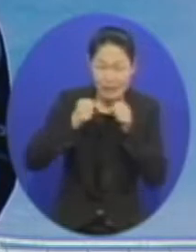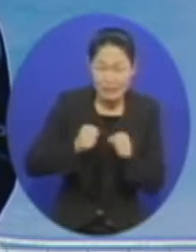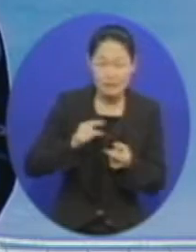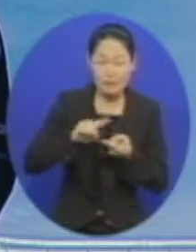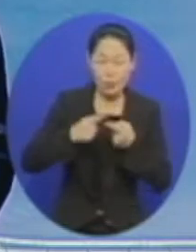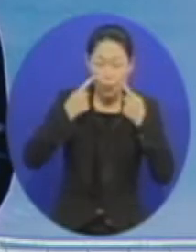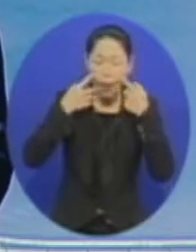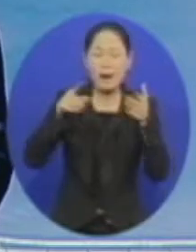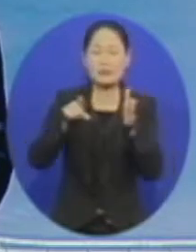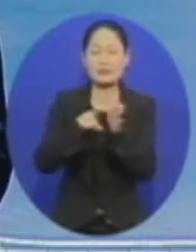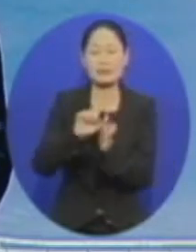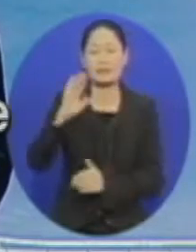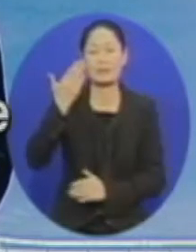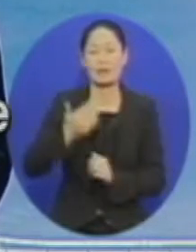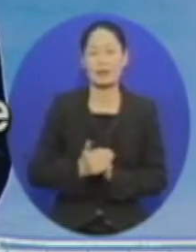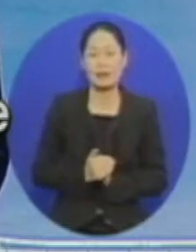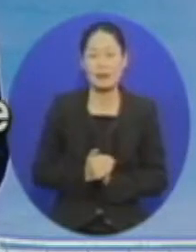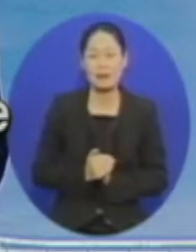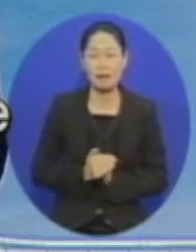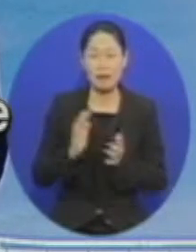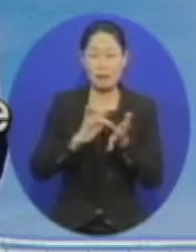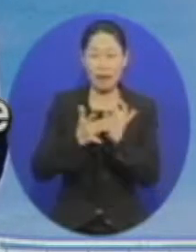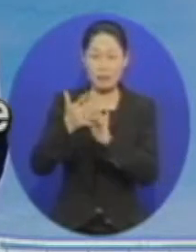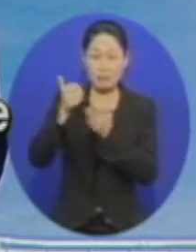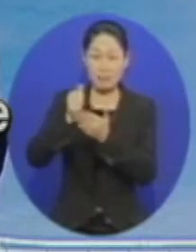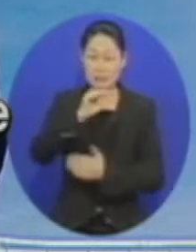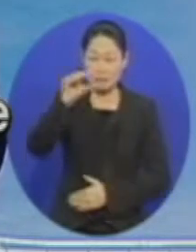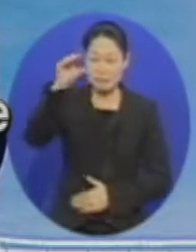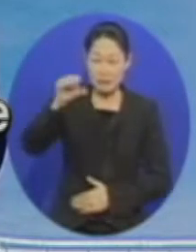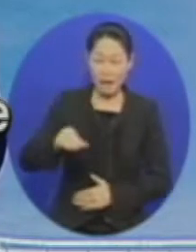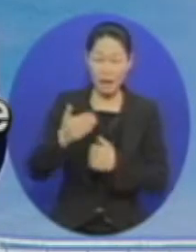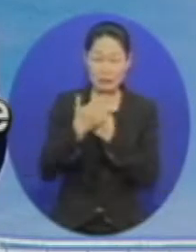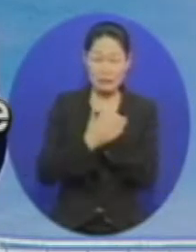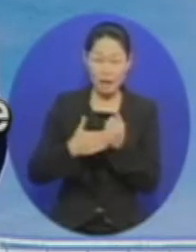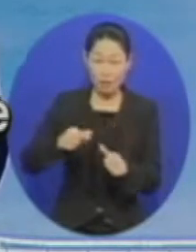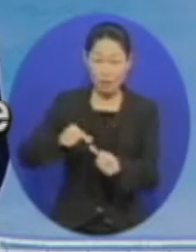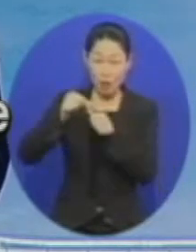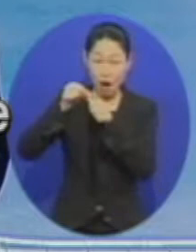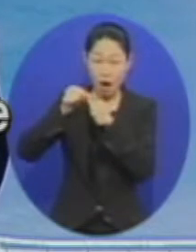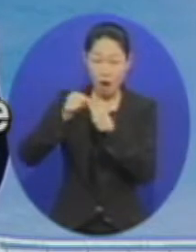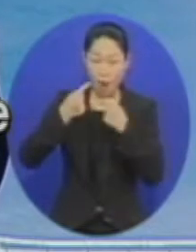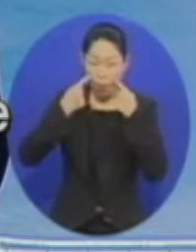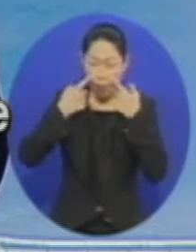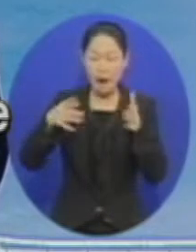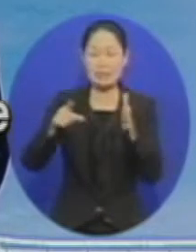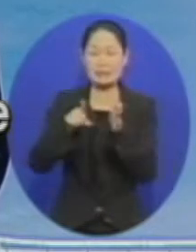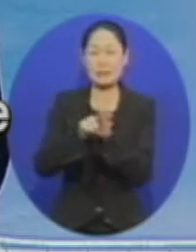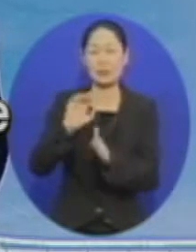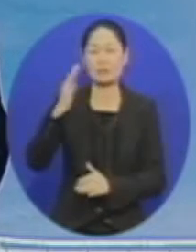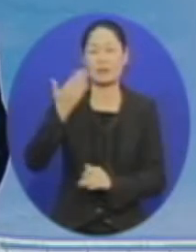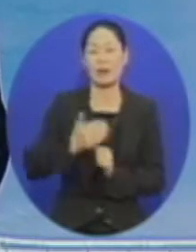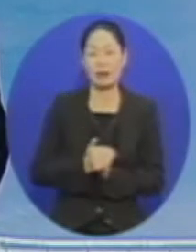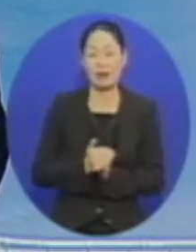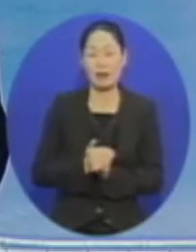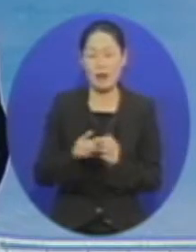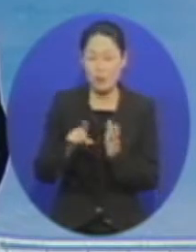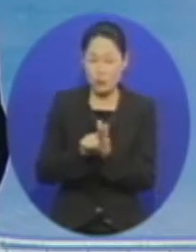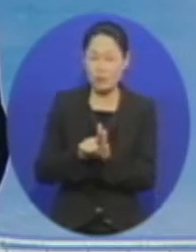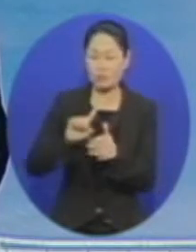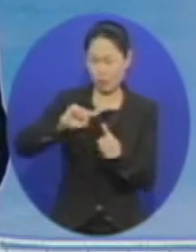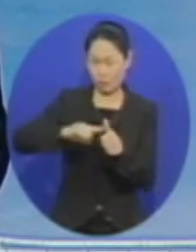확신하게 되어 예수님의 십자가의 은혜와 구원이 확신 되어 믿어줘요